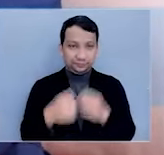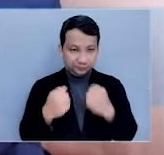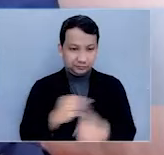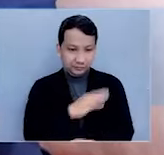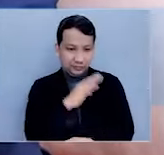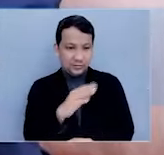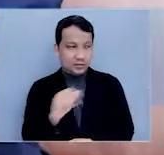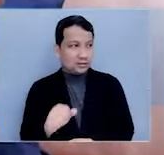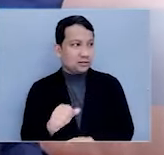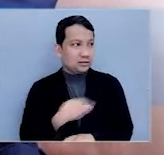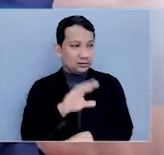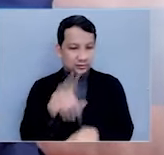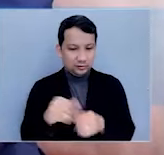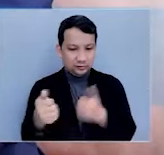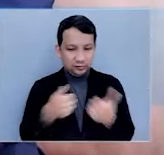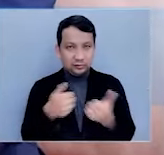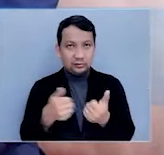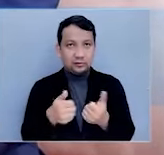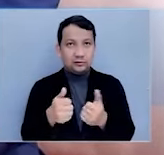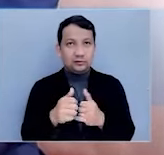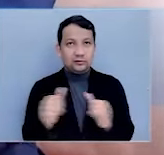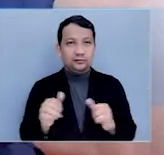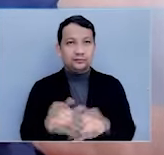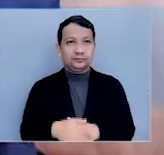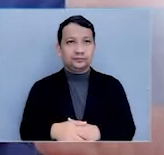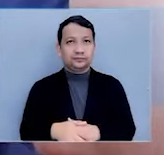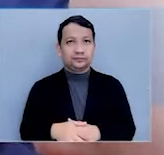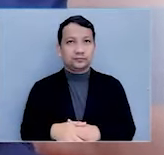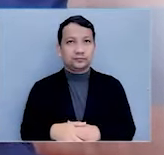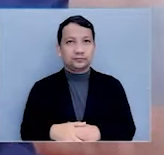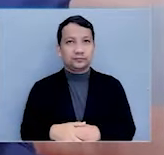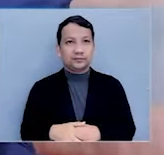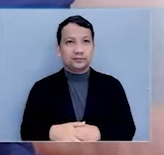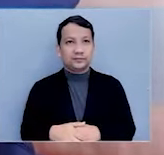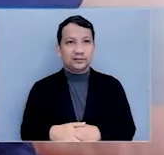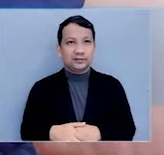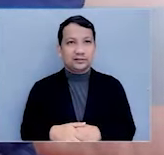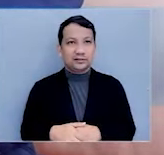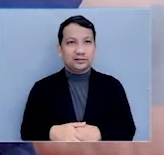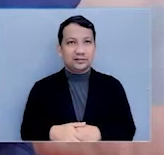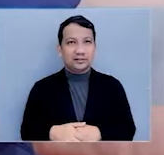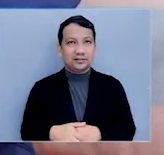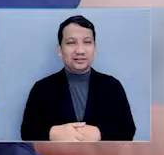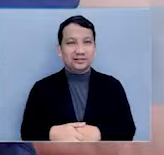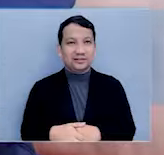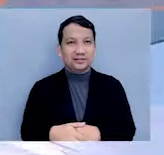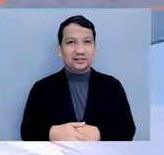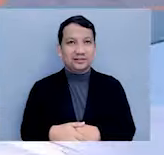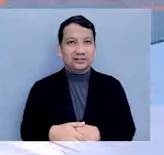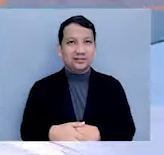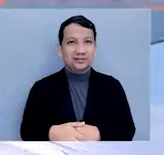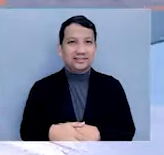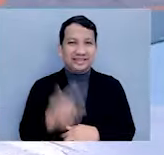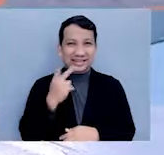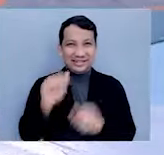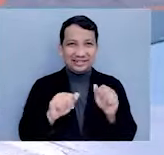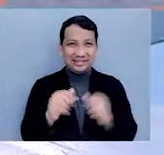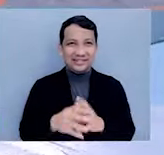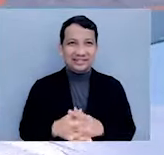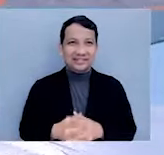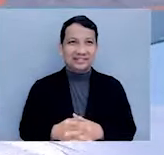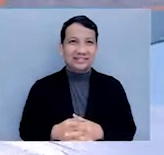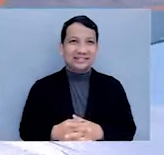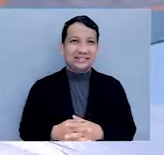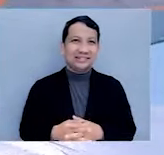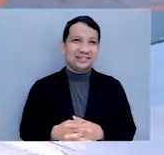loob na mag-compete din katulad ng ginagawa anong namin. Assessment mo sa aso? Patay tayo. Lalaban ba yan? I think